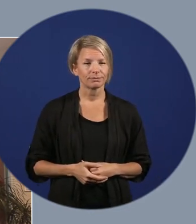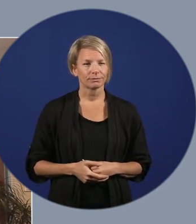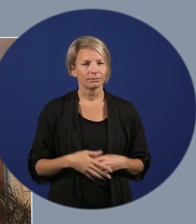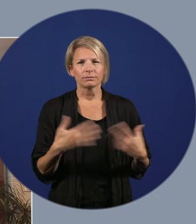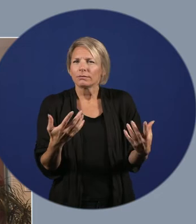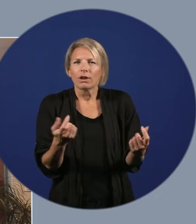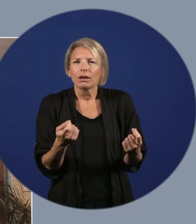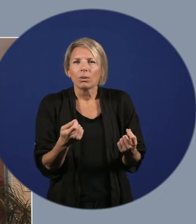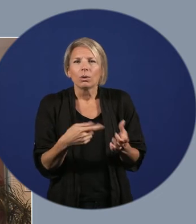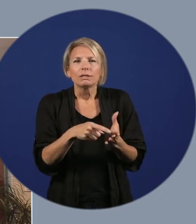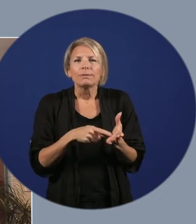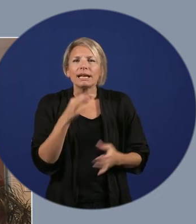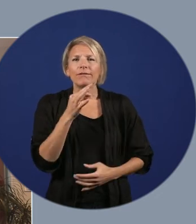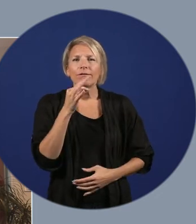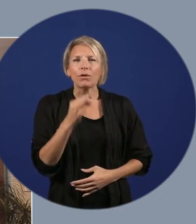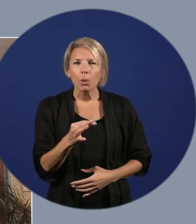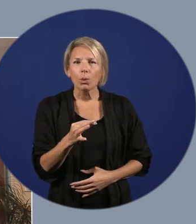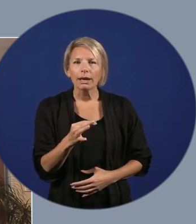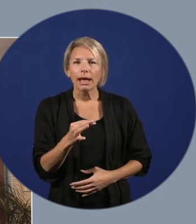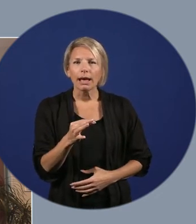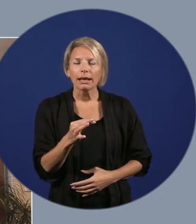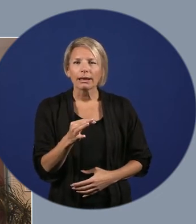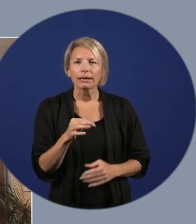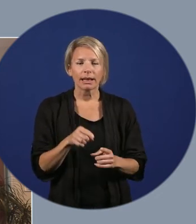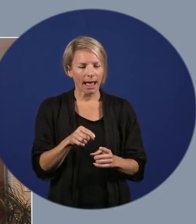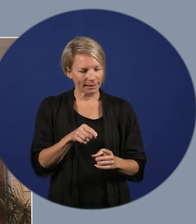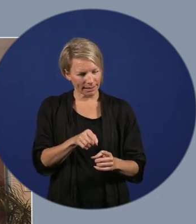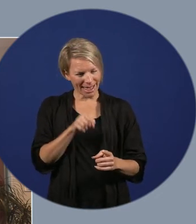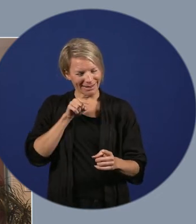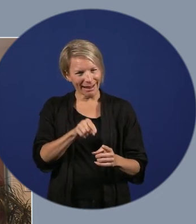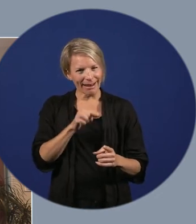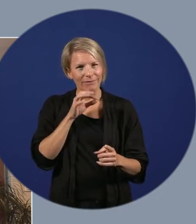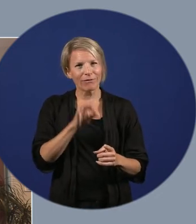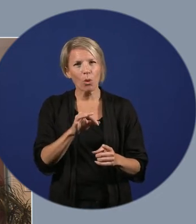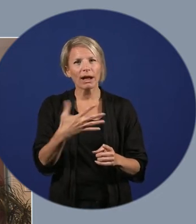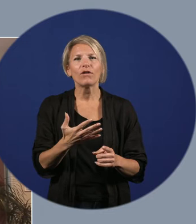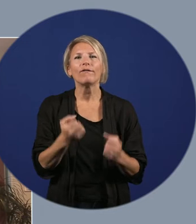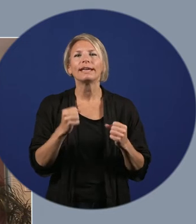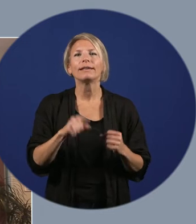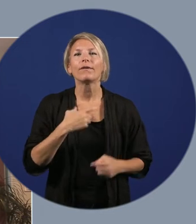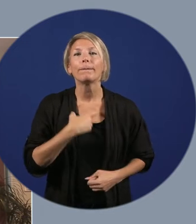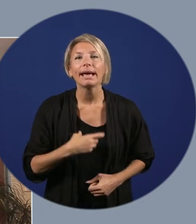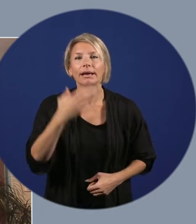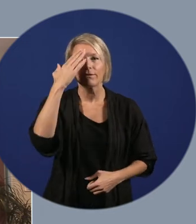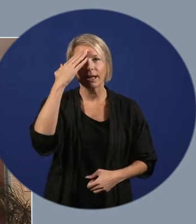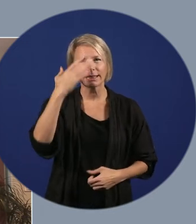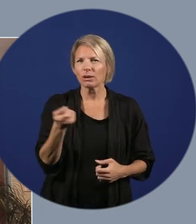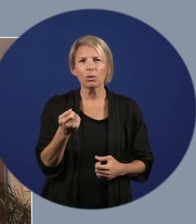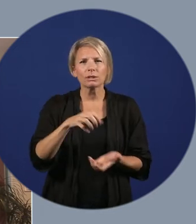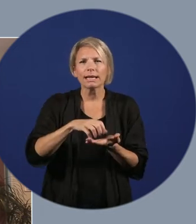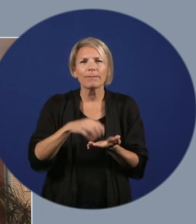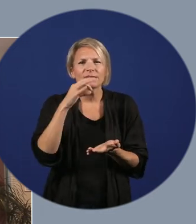någon speciell fråga som gjorde att ja, men det där var viktigt för mig? Någon samhällsfråga